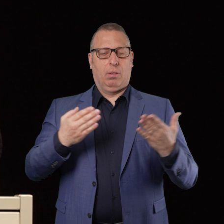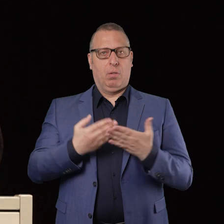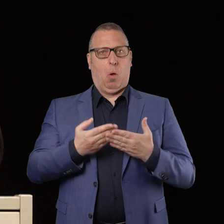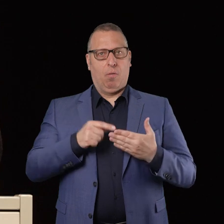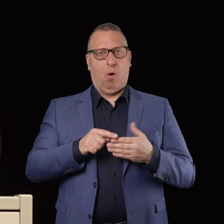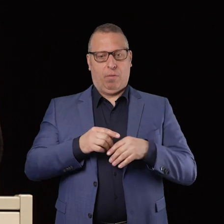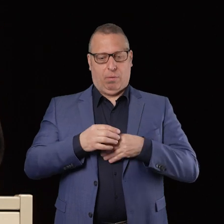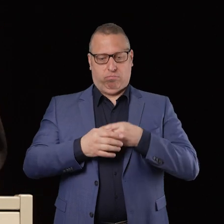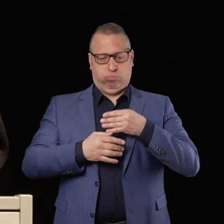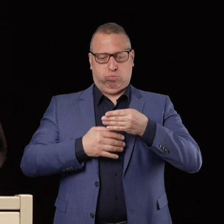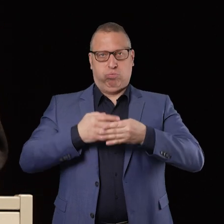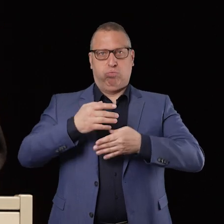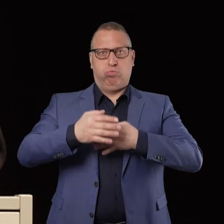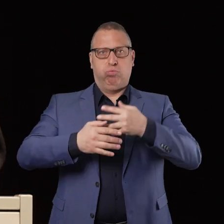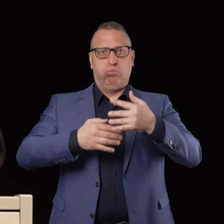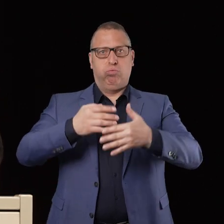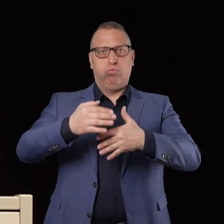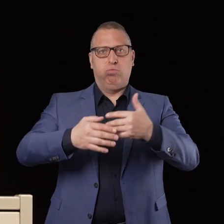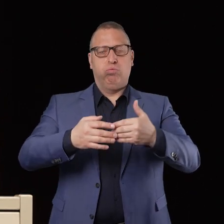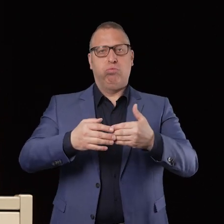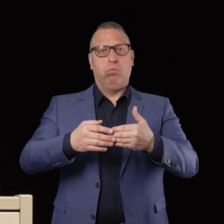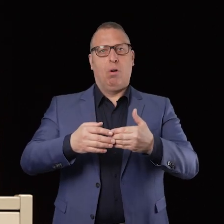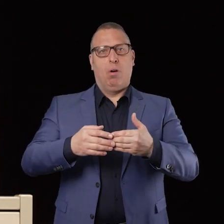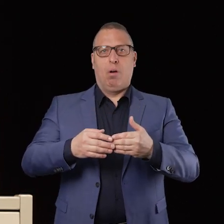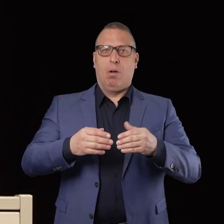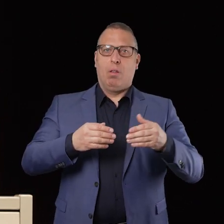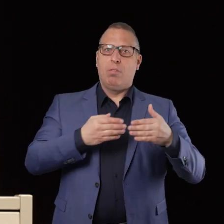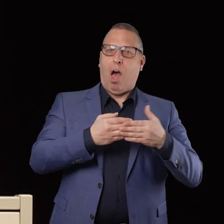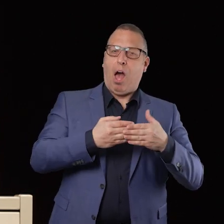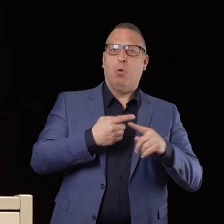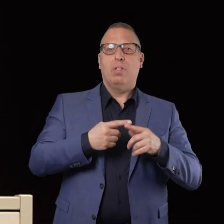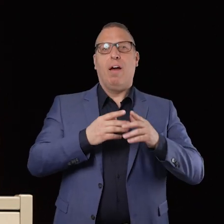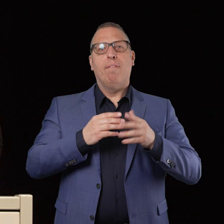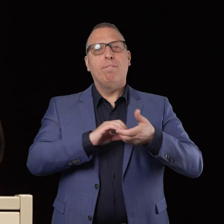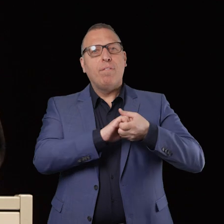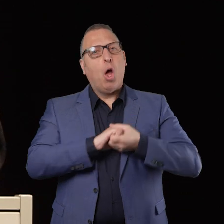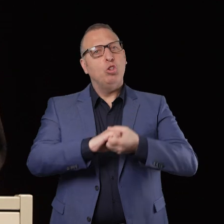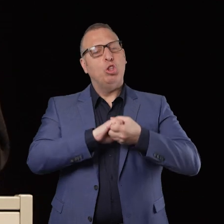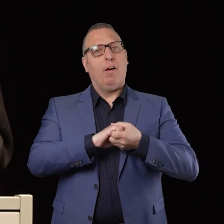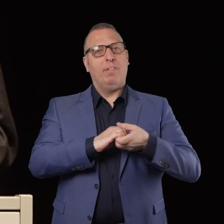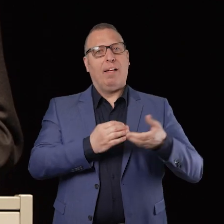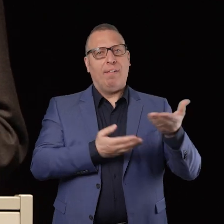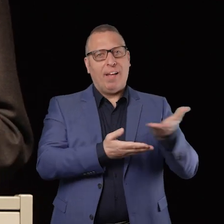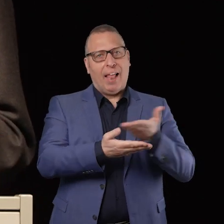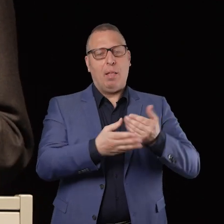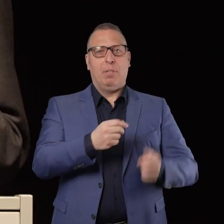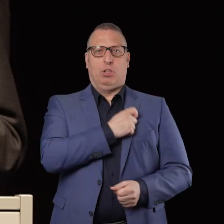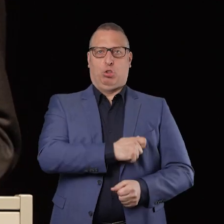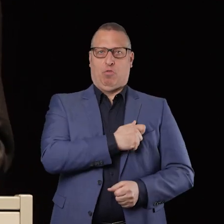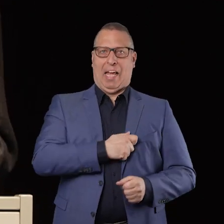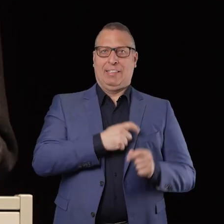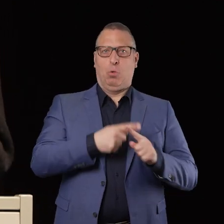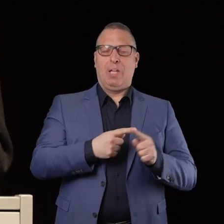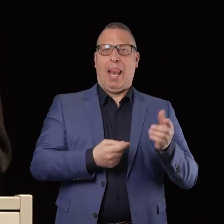dass das daraus gewachsene, besonders nahe sowie freundschaftliche Verhältnis zwischen